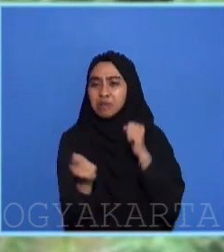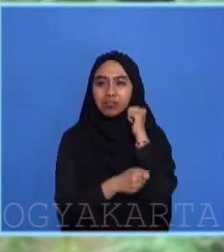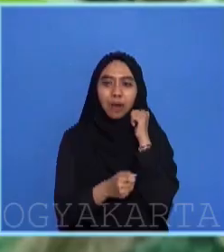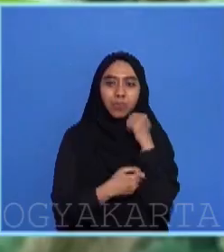kathah Malih